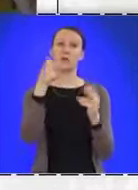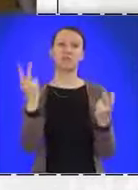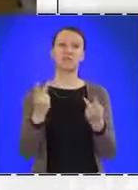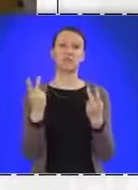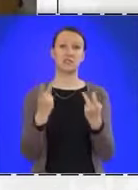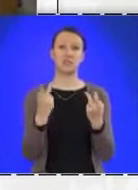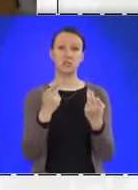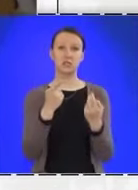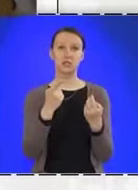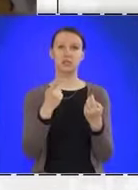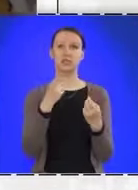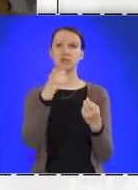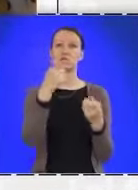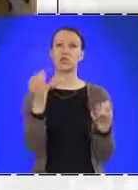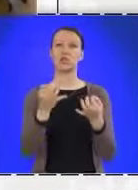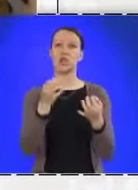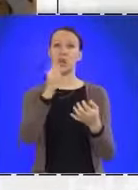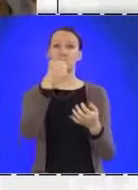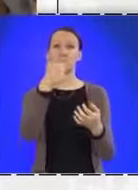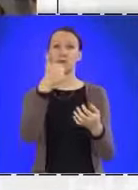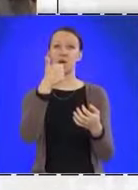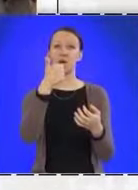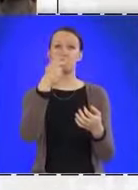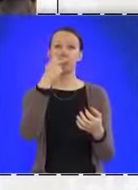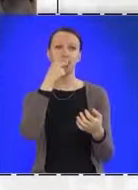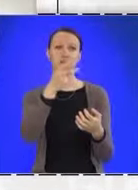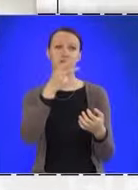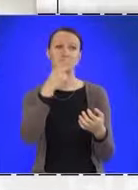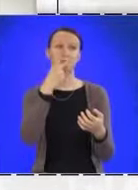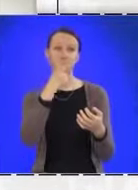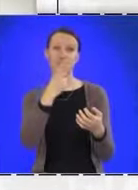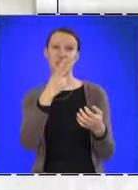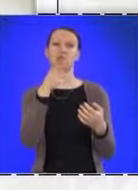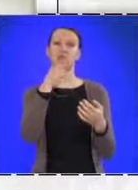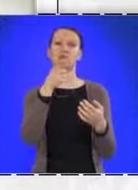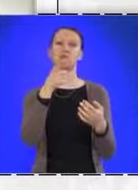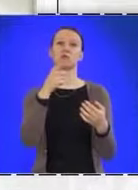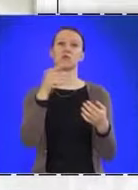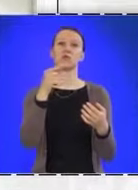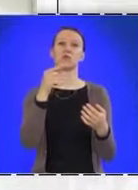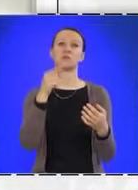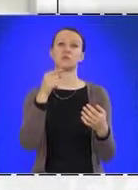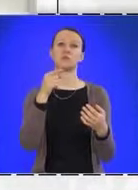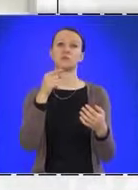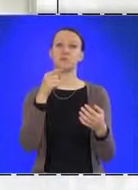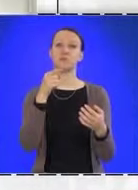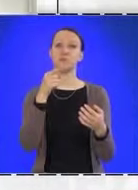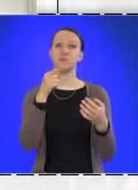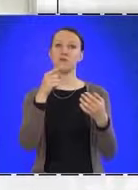jednu vrlo sličnu poetiku, znači tu nekakvu prvu taj neki prvi vizualni dojam, znači to su mahom